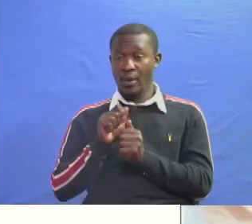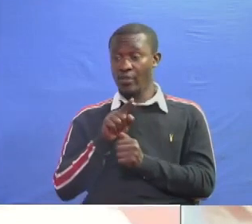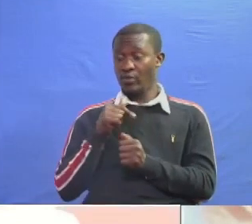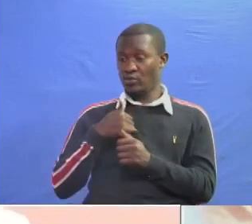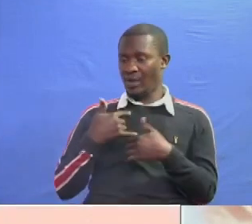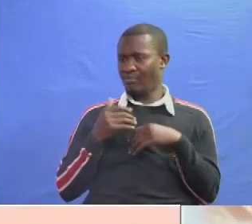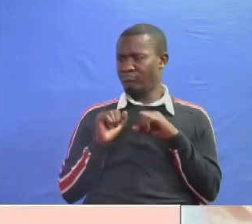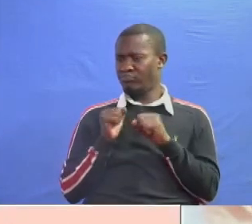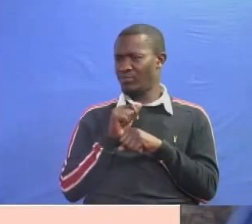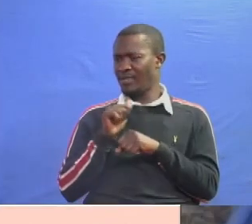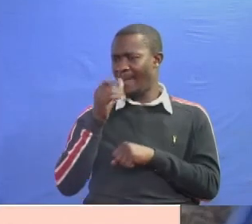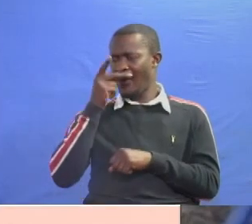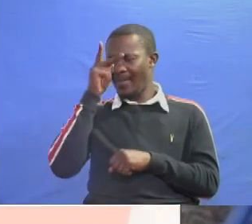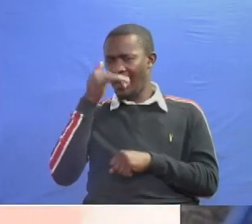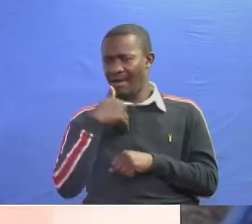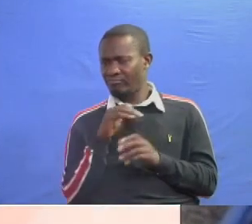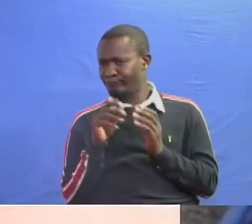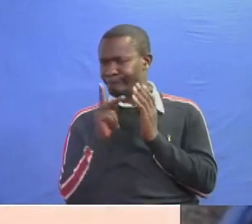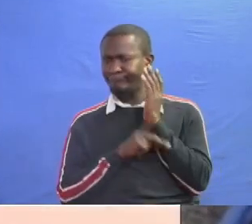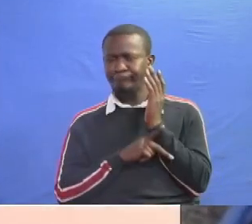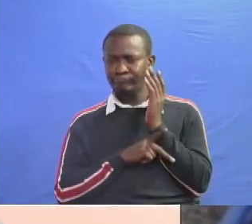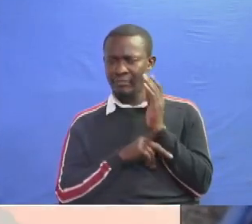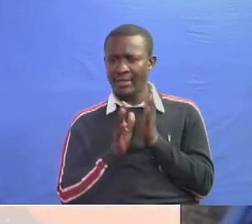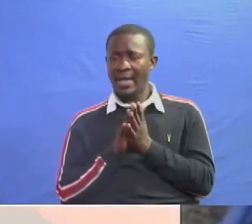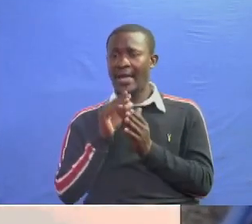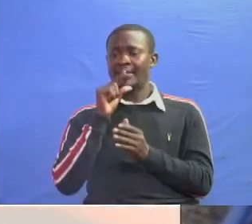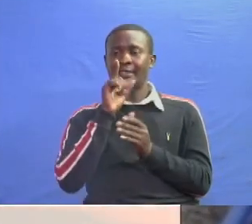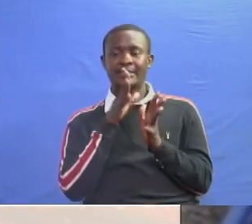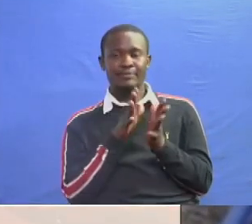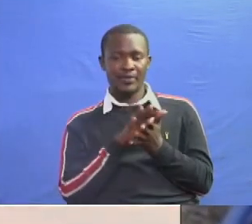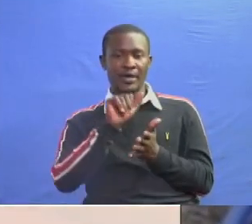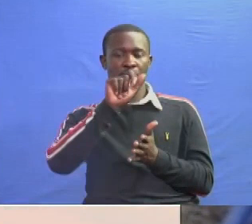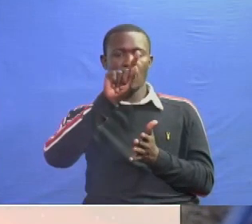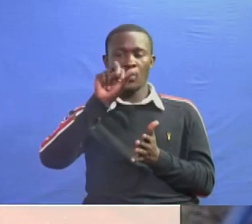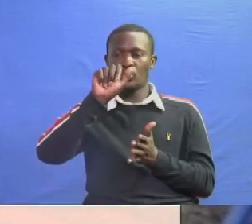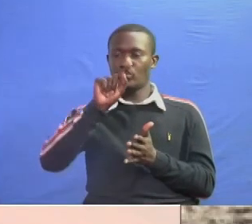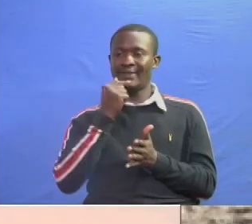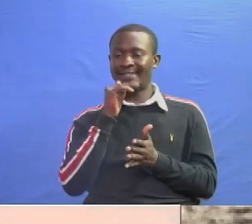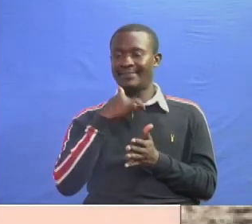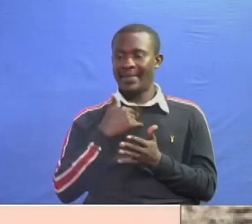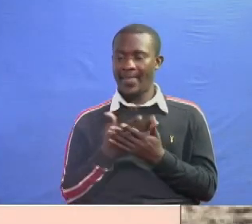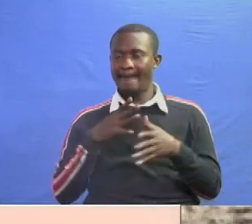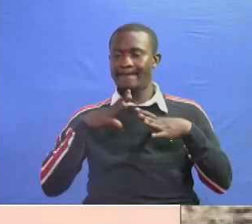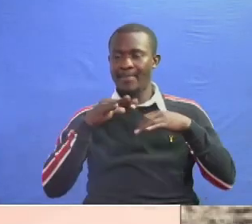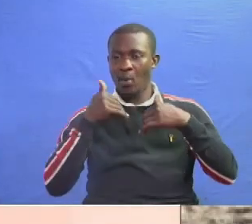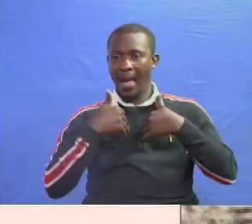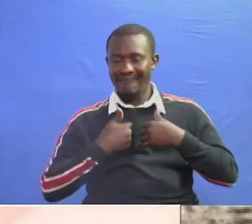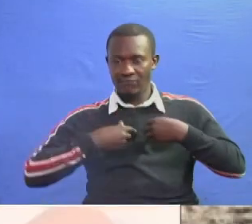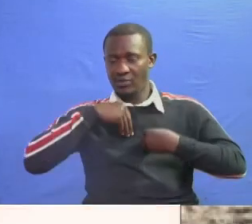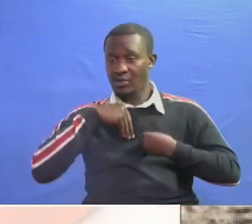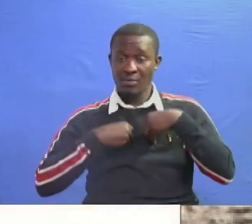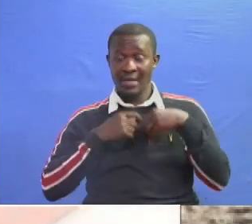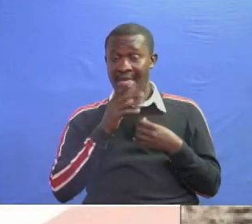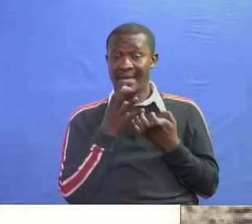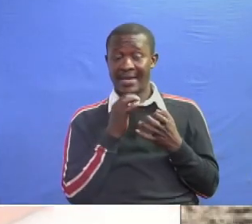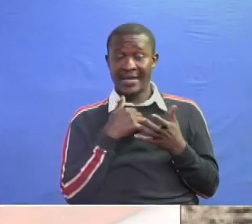hawajiwezi, wazazi hawana uwezo. Speaker wa kaunti ya Tana River Osman Galole kwa upande wake amesema watu wanaoishi na ulemavu